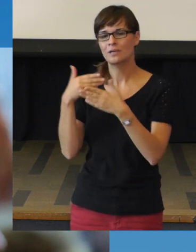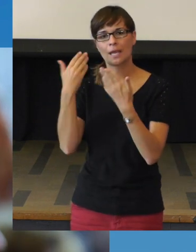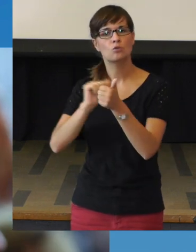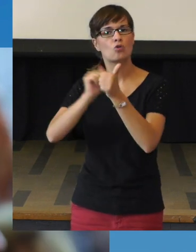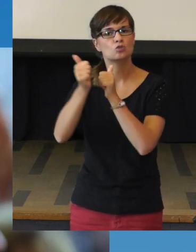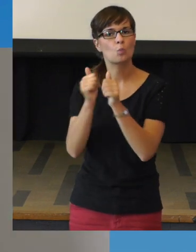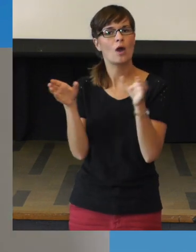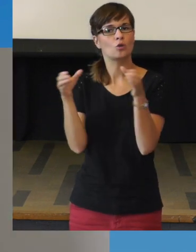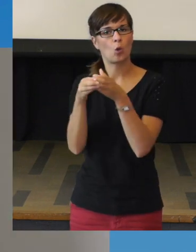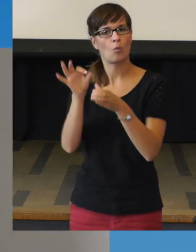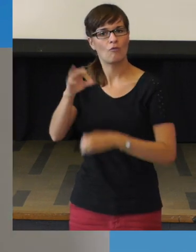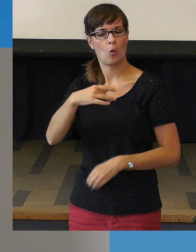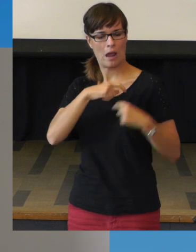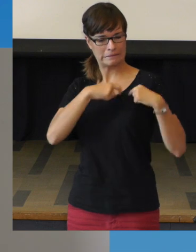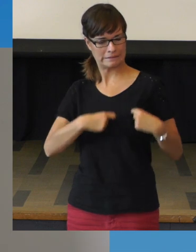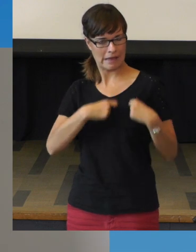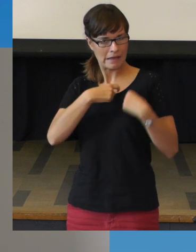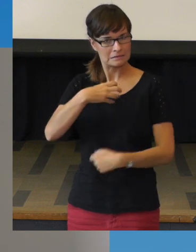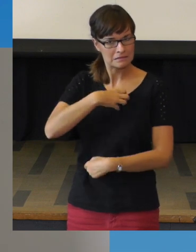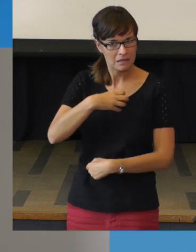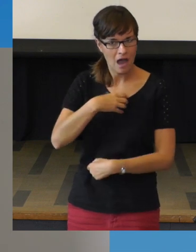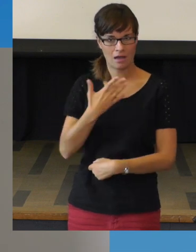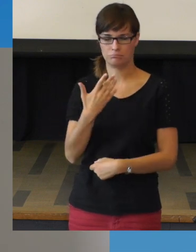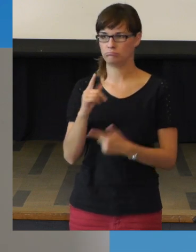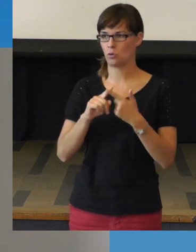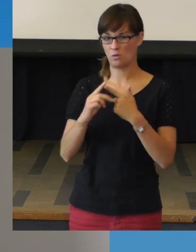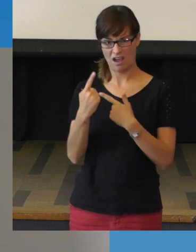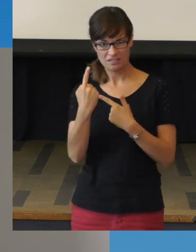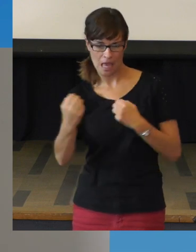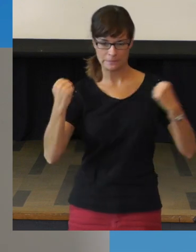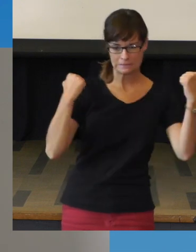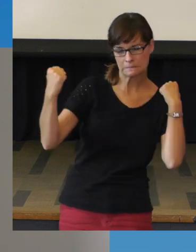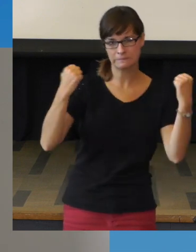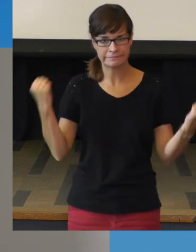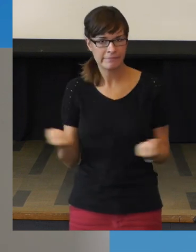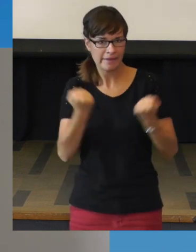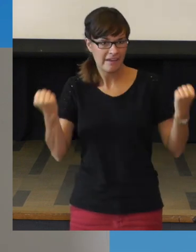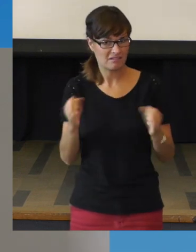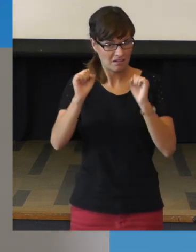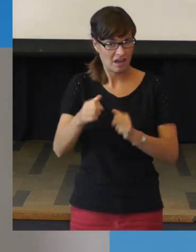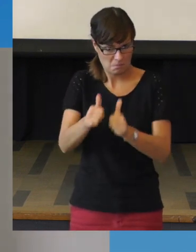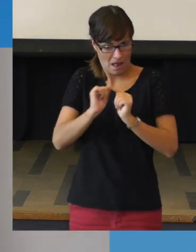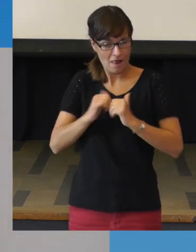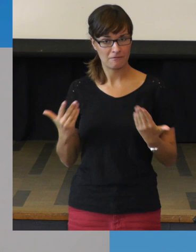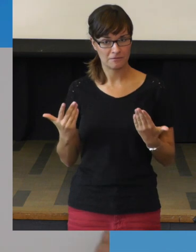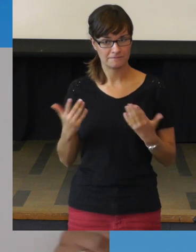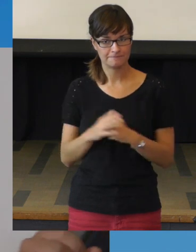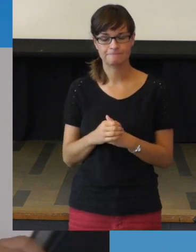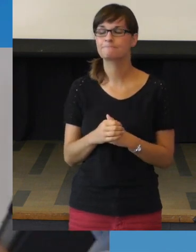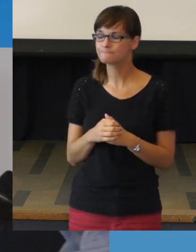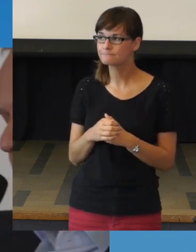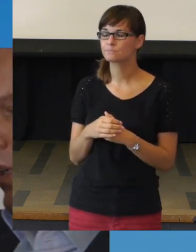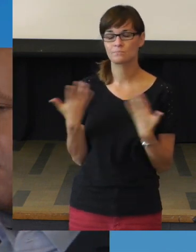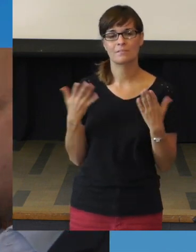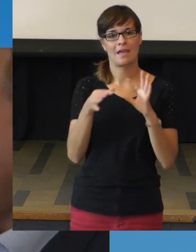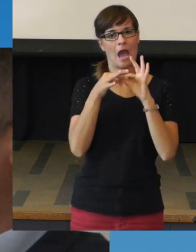Corona-Sportgruppen? Kann man irgendwas selbst tun mit Training, mit Fitness? Also abhängig vom